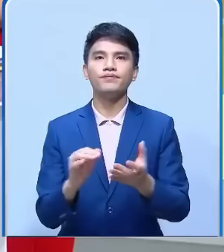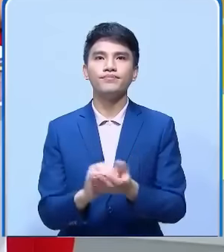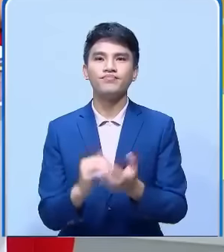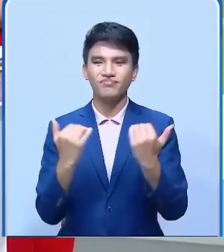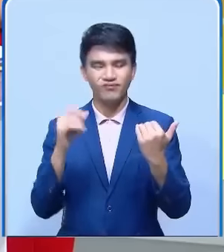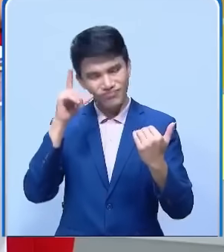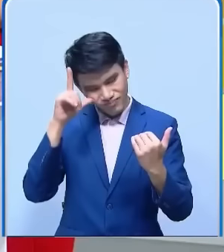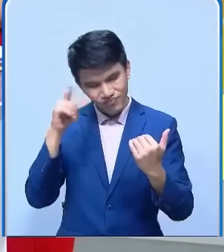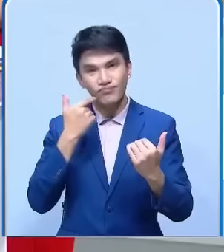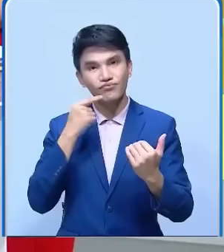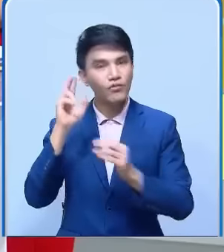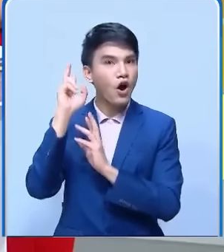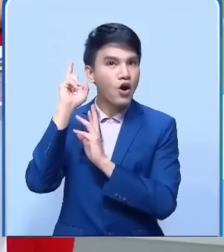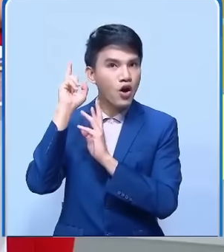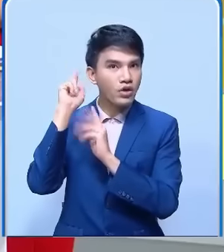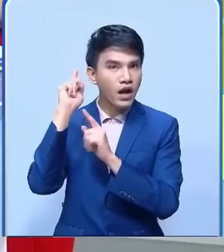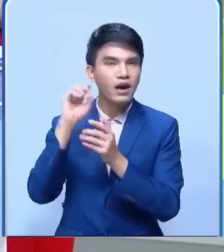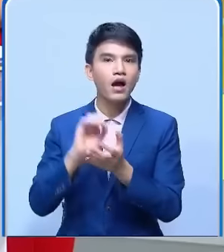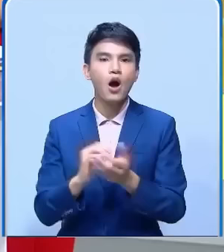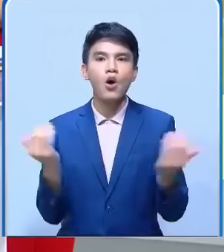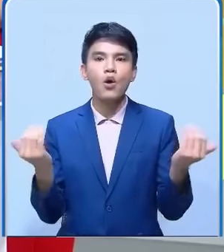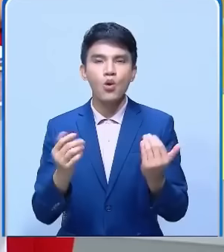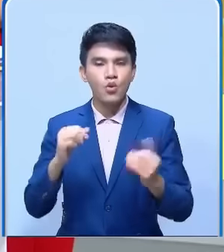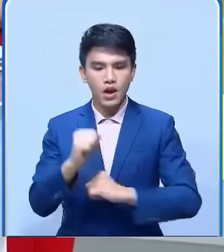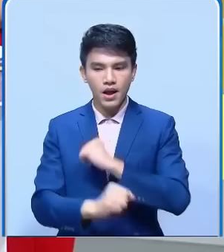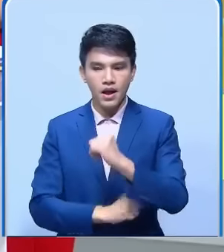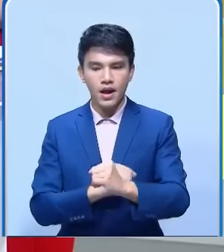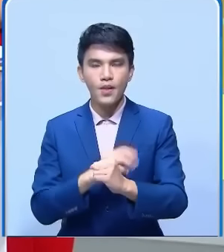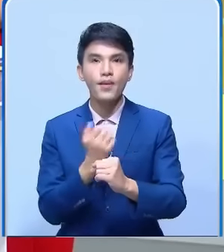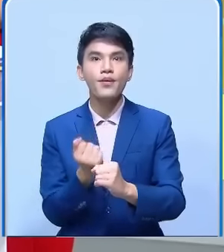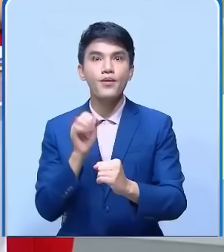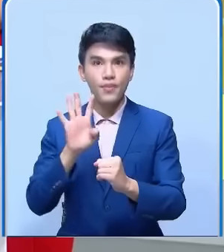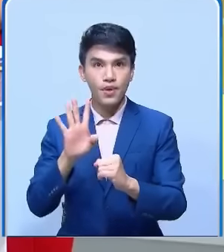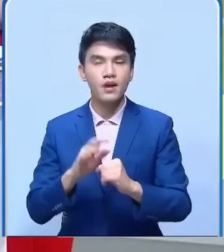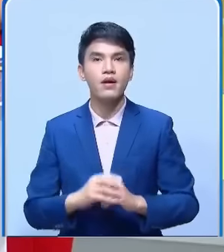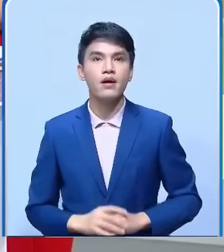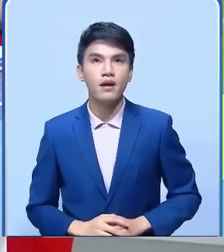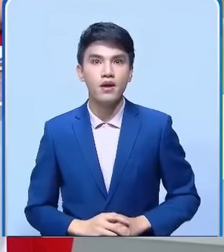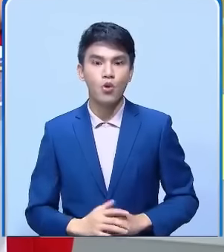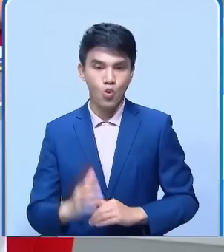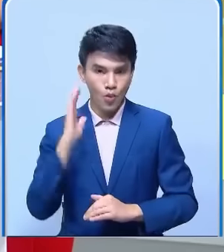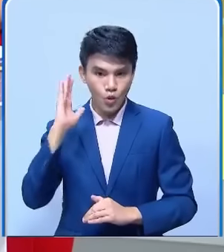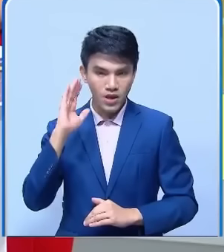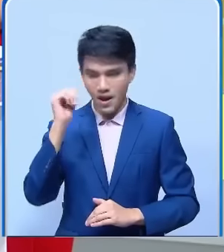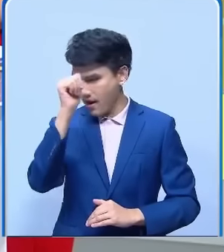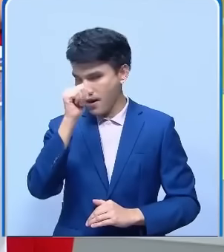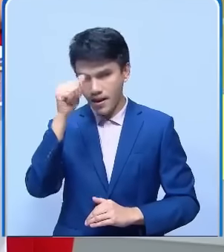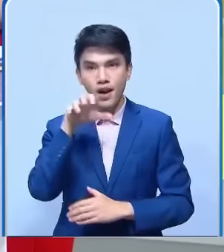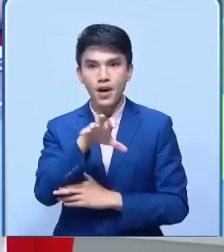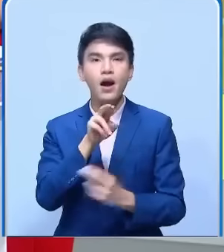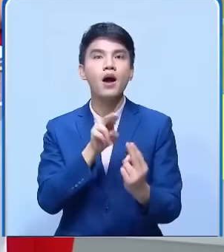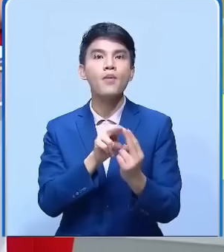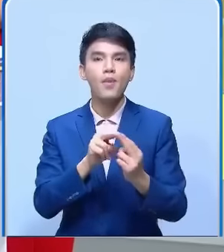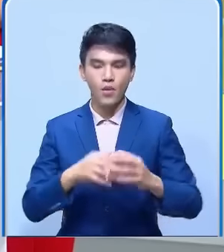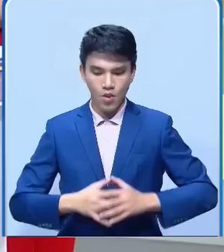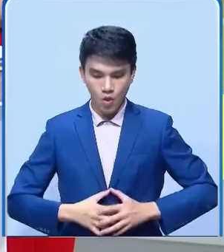แม่เนี่ยมาร้องกับสื่อเลยหลังจากลูกสาวอายุเพียงแค่14ปีเท่านั้นถูกชายชาวอินเดียข่มขืนจนตั้ง